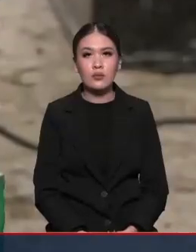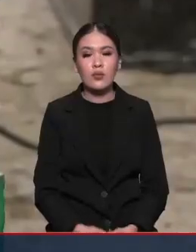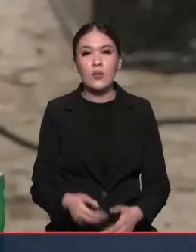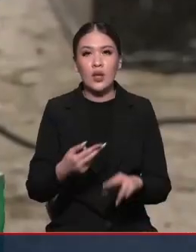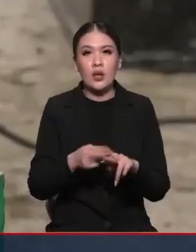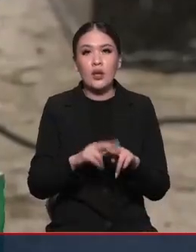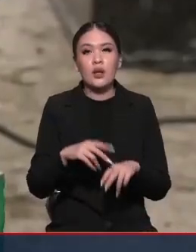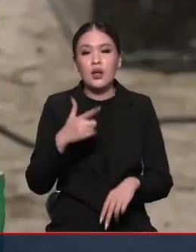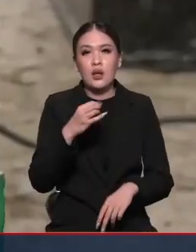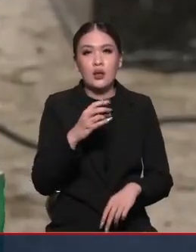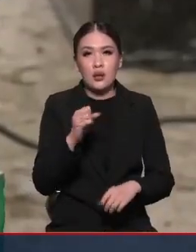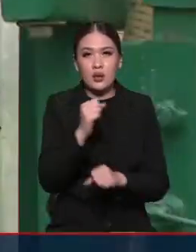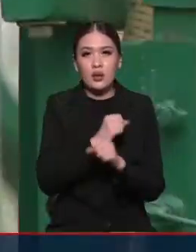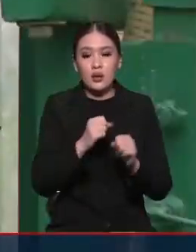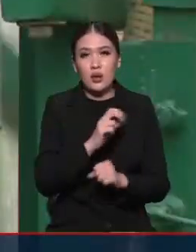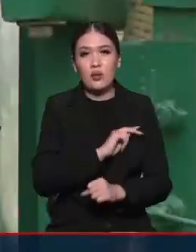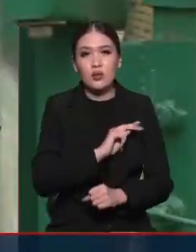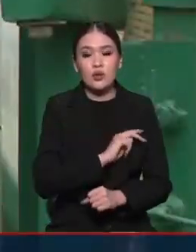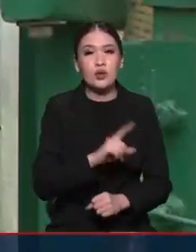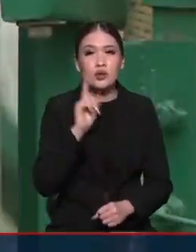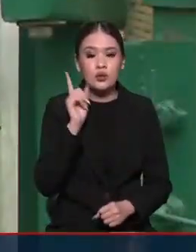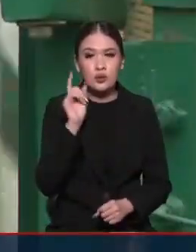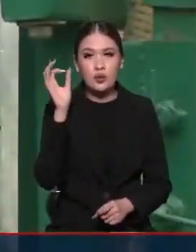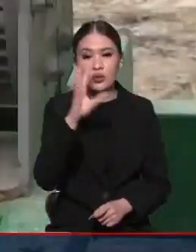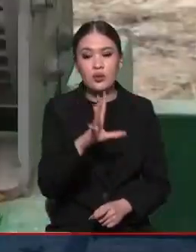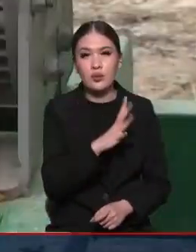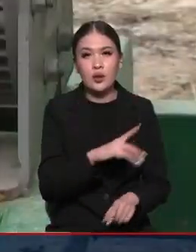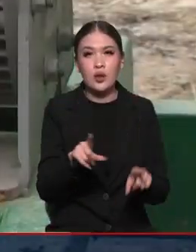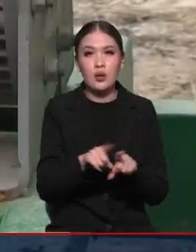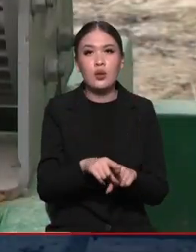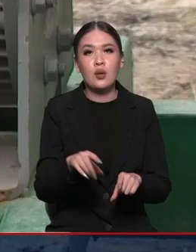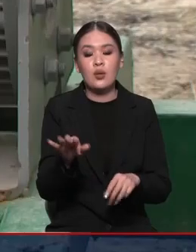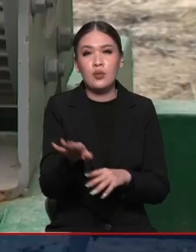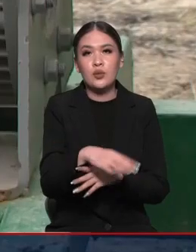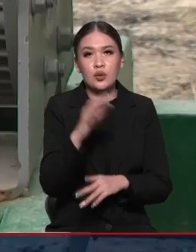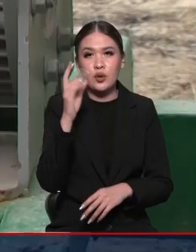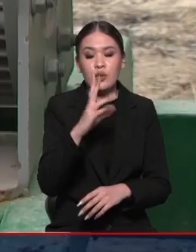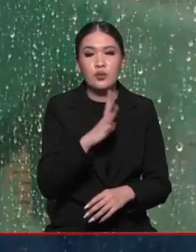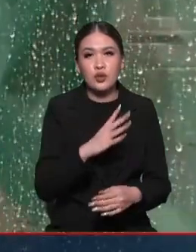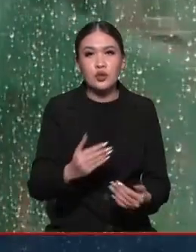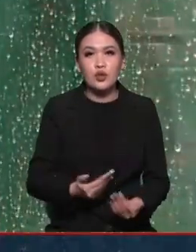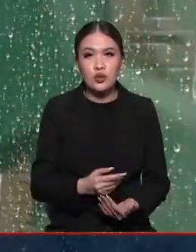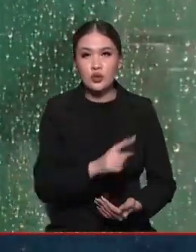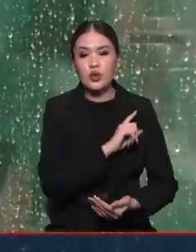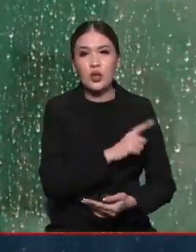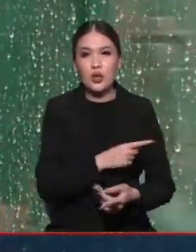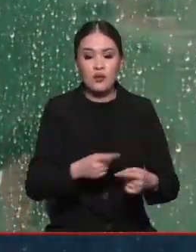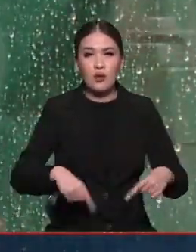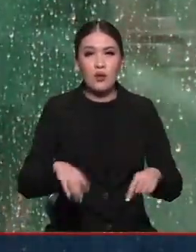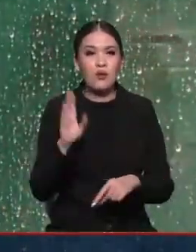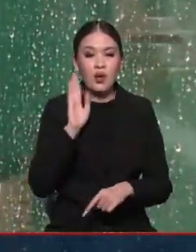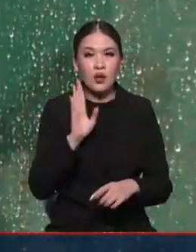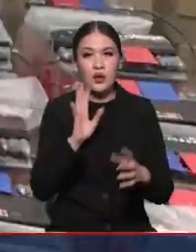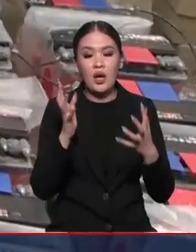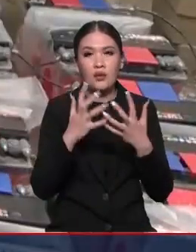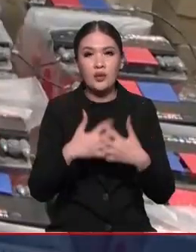Этот генератор похож на мельницу. Зеленое колесо с лопастями, словно оазис в пустыне, воссоздает жизненную силу вокруг. Вода в нем